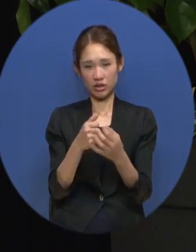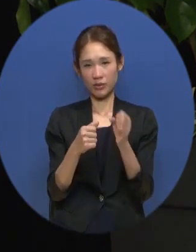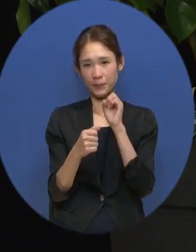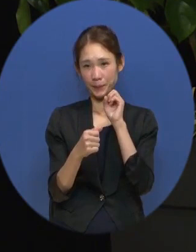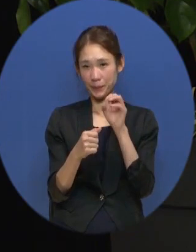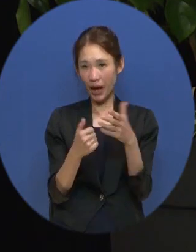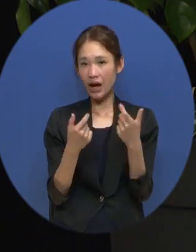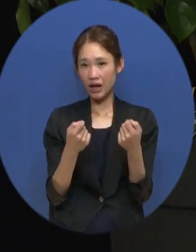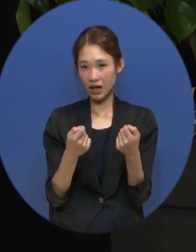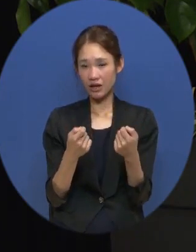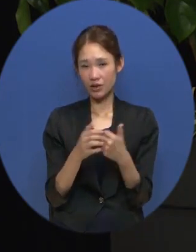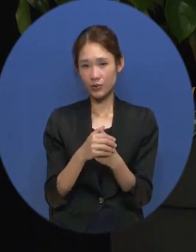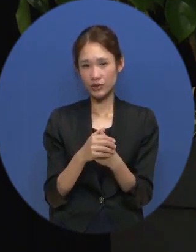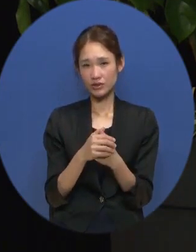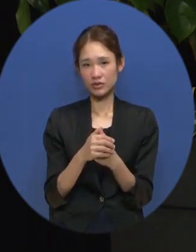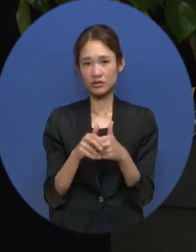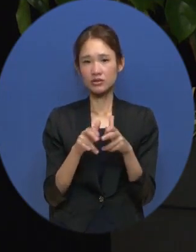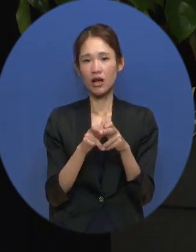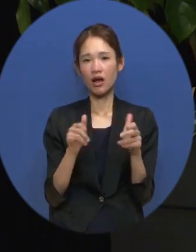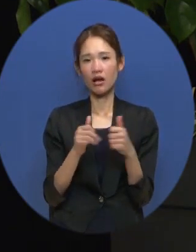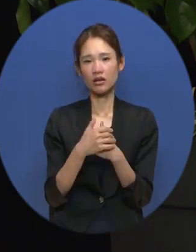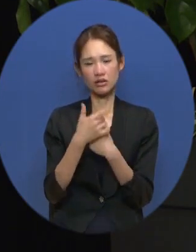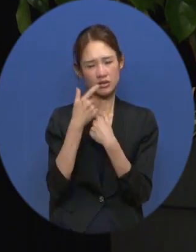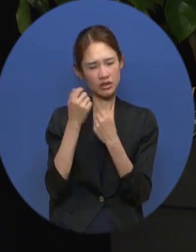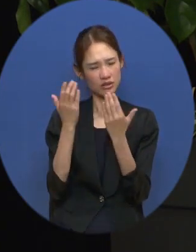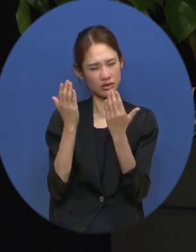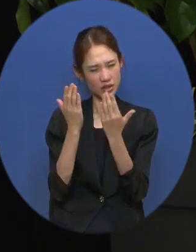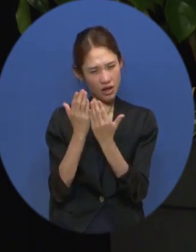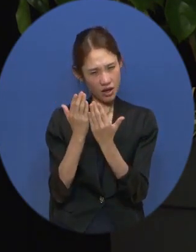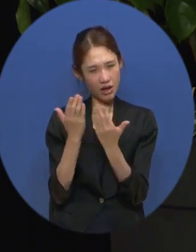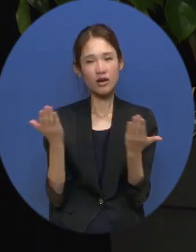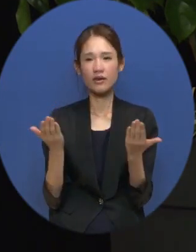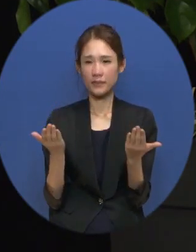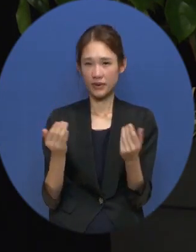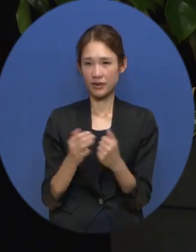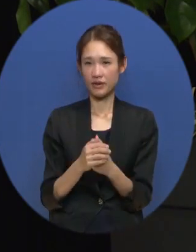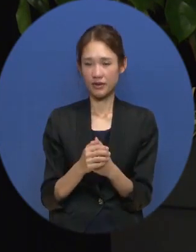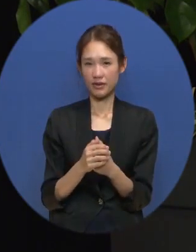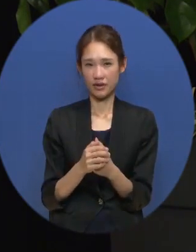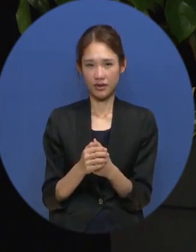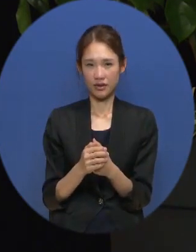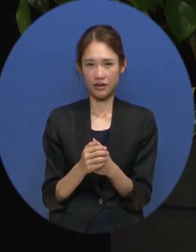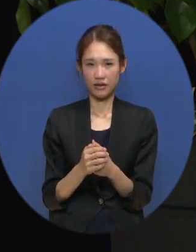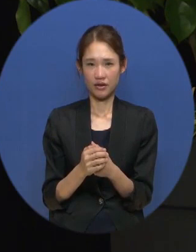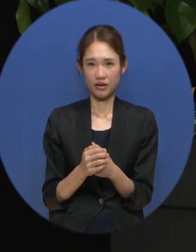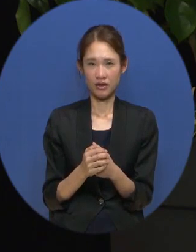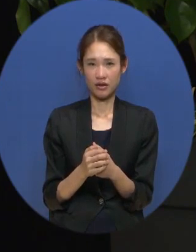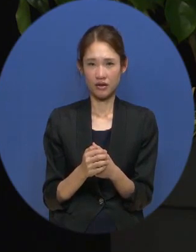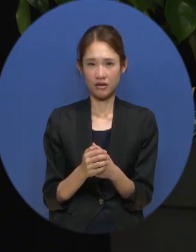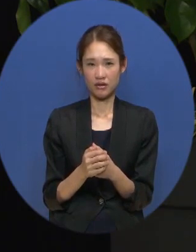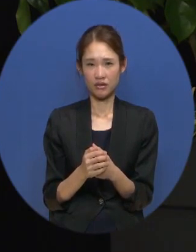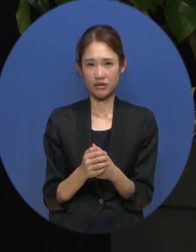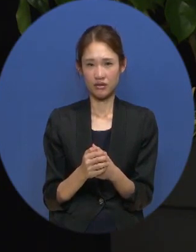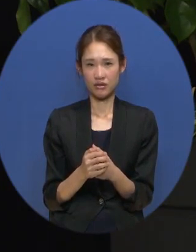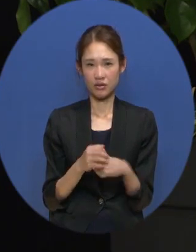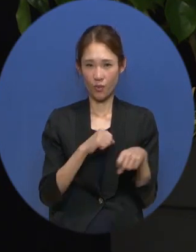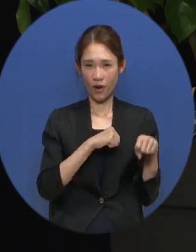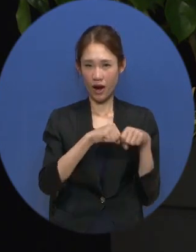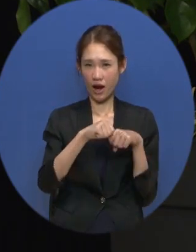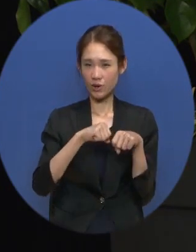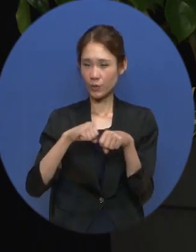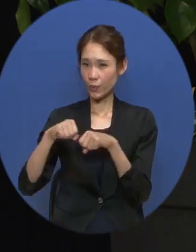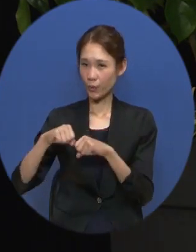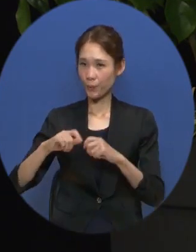말씀하셨듯이 그 장애인한테는 굉장히 잘 맞는 직업이에요. 그 저희가 그 활동력이